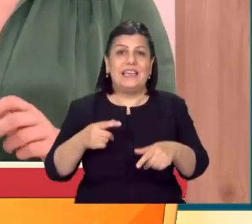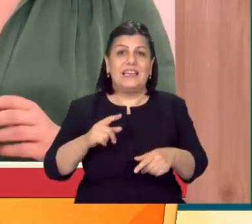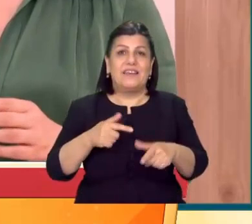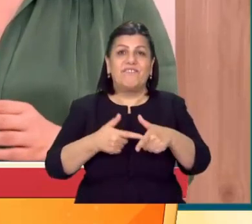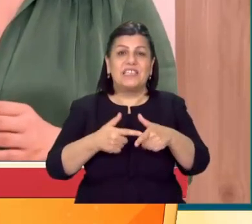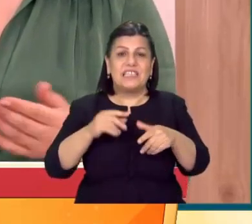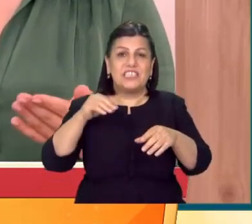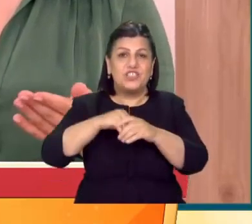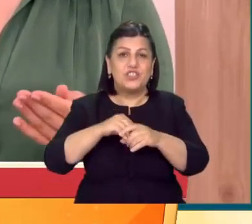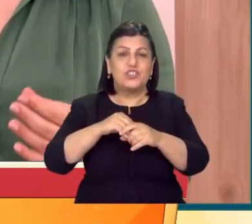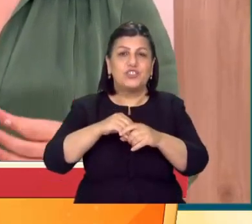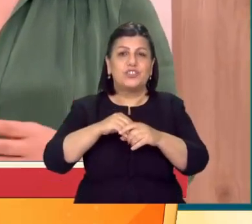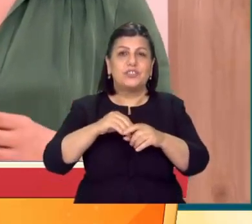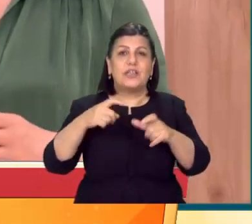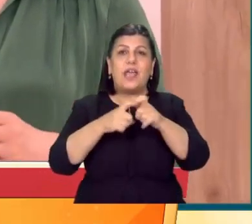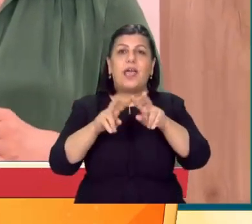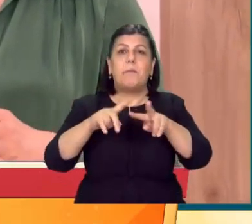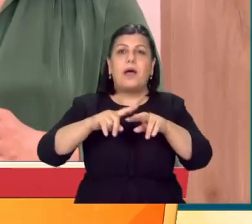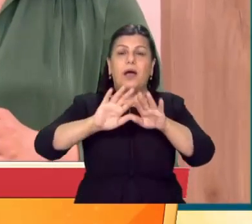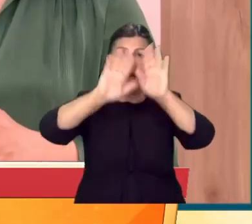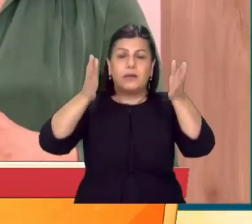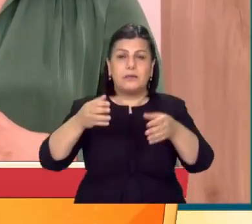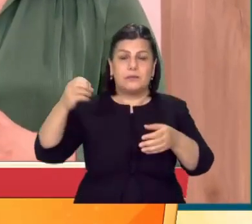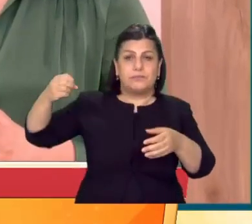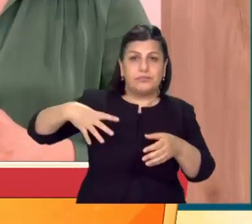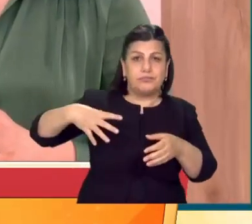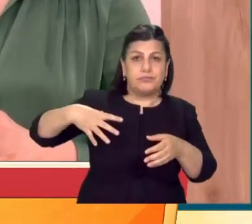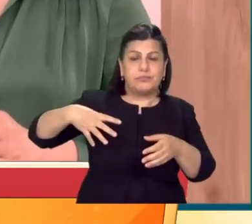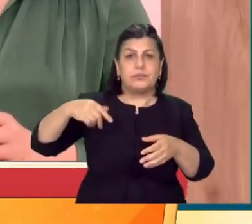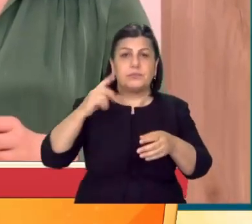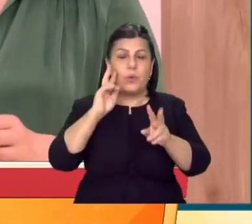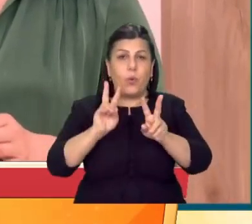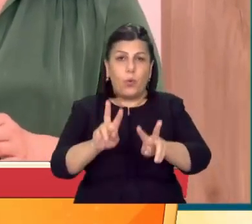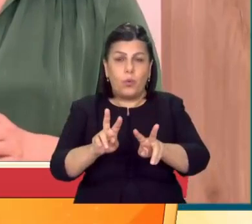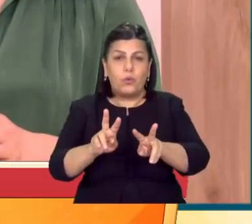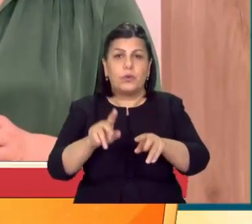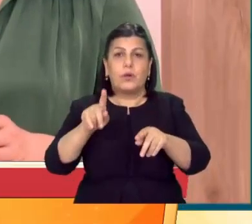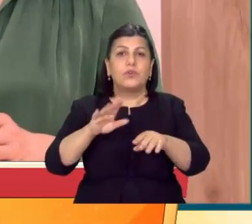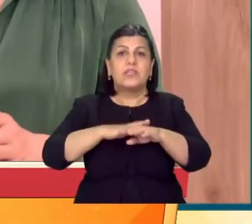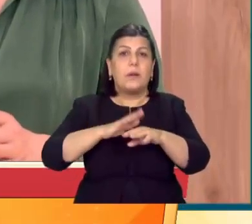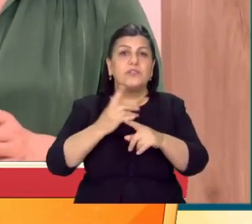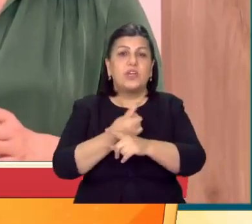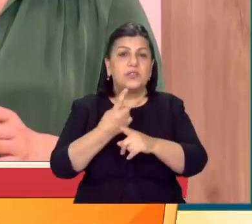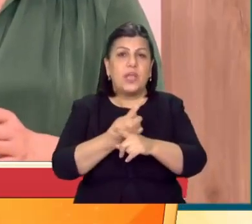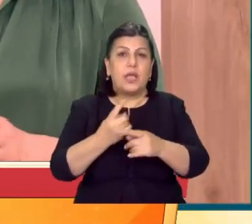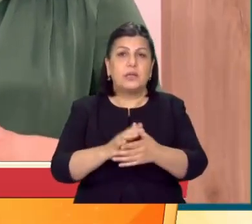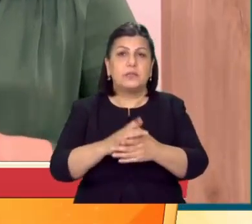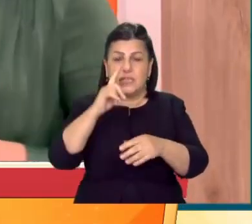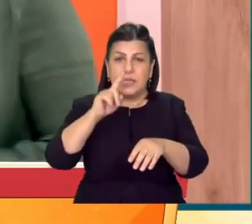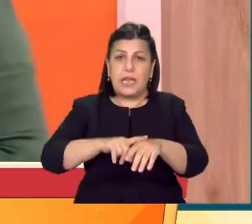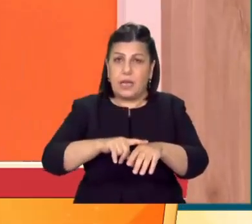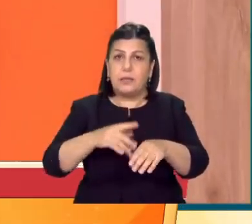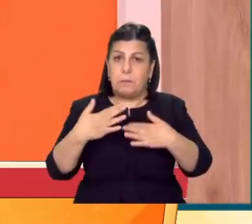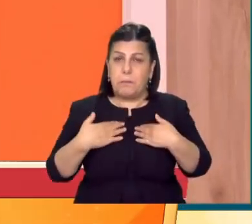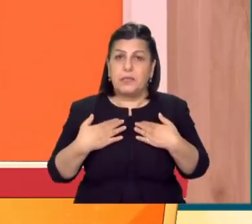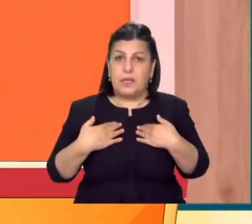çekilir. L4, L5'te en çok burada görülür bu. Burada yapılacak şey, inanın